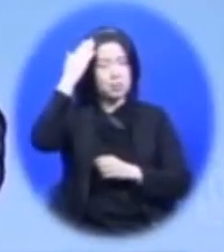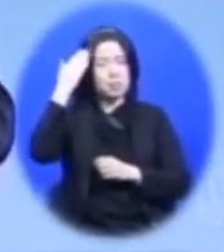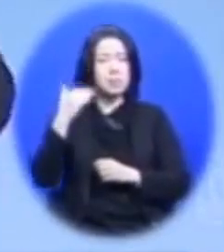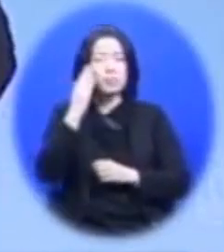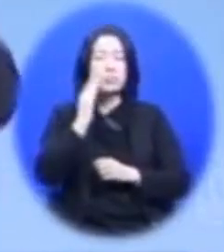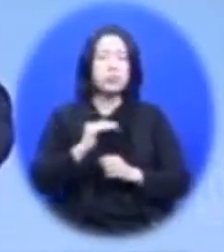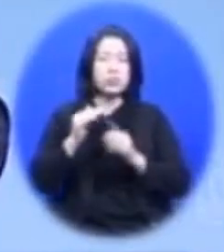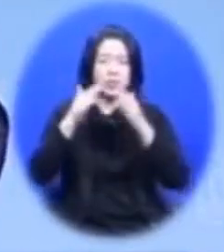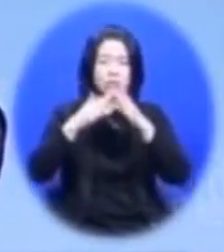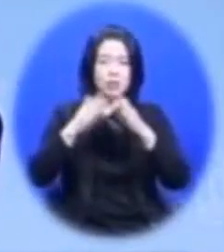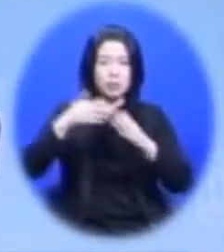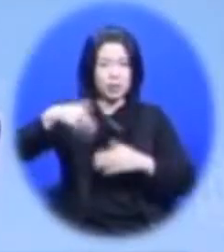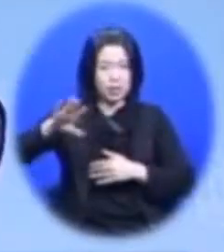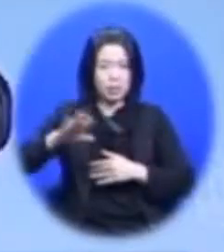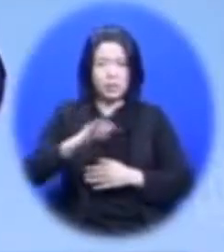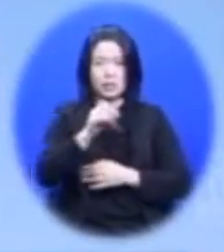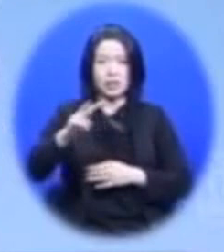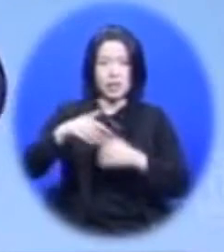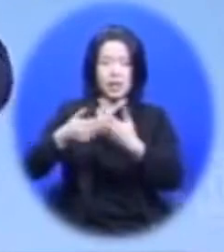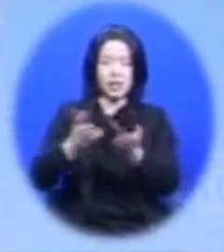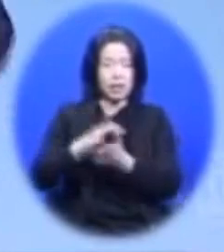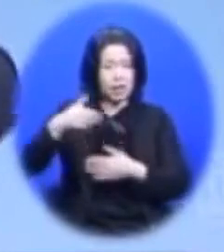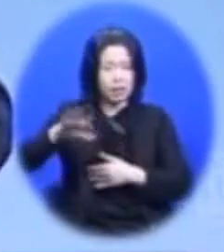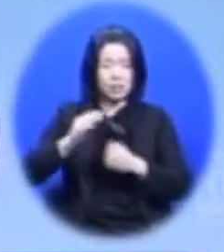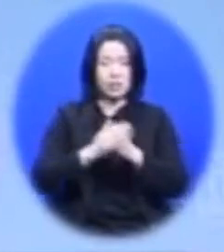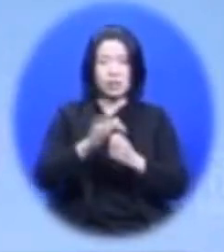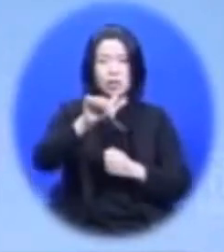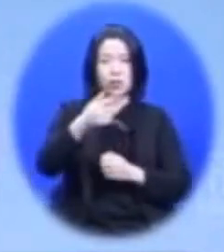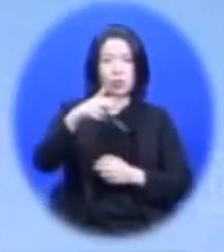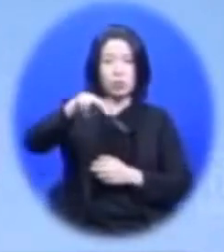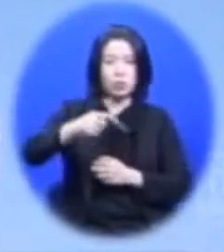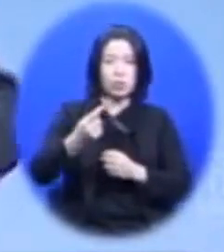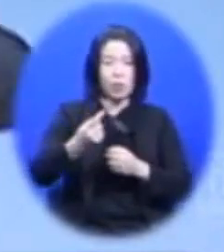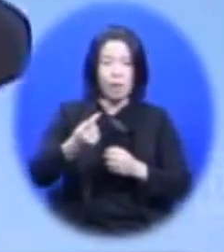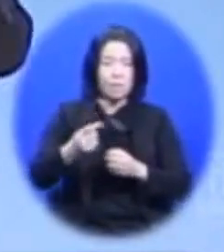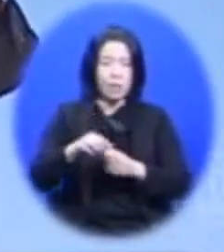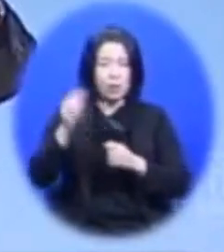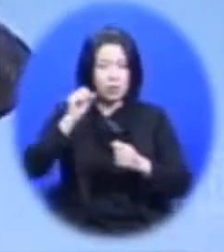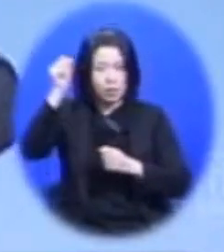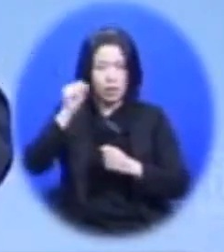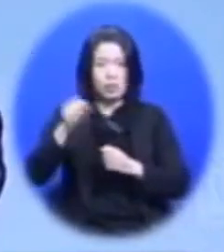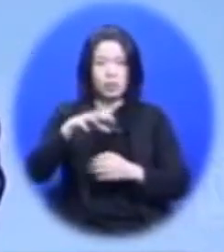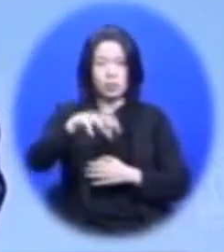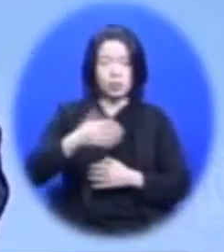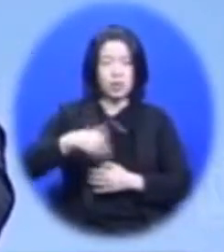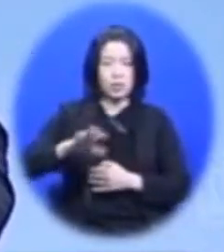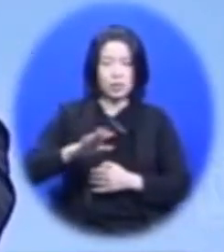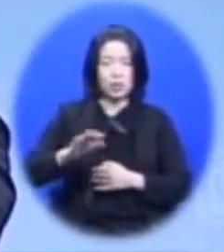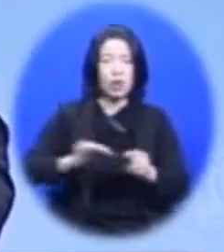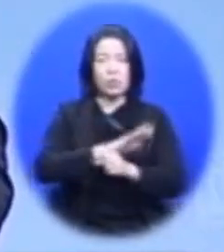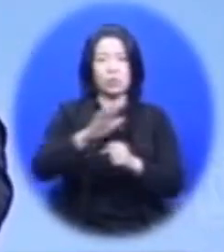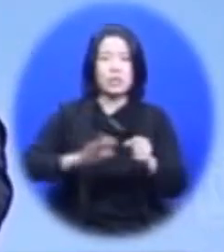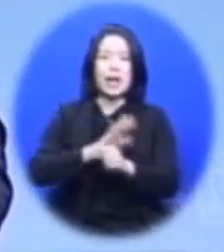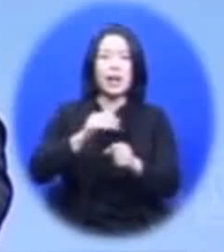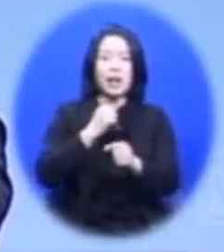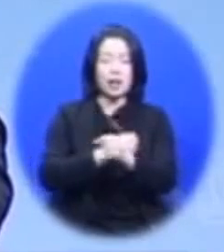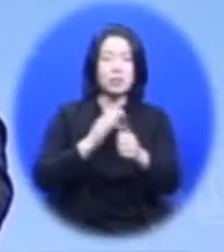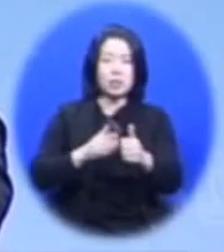또는 야당에 가든지 또는 노조 파업하는 데 가서 우리 사랑합시다 이러면 매맞아요.